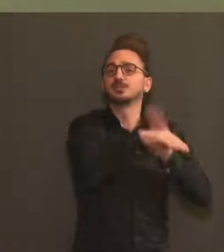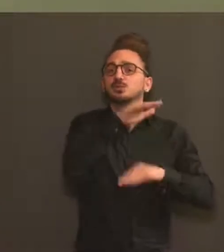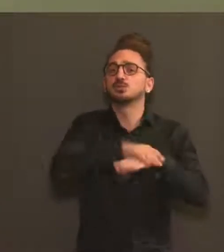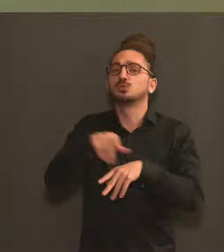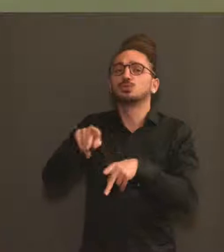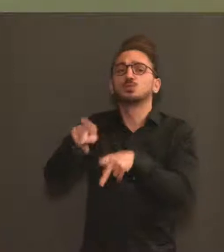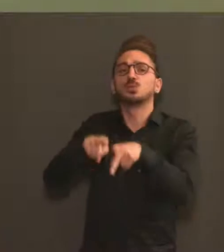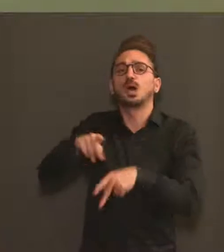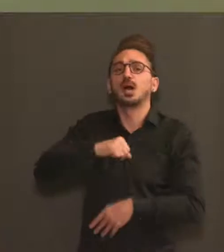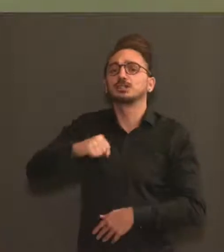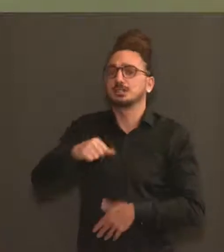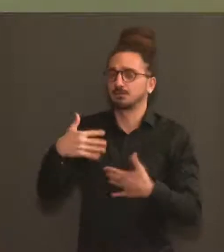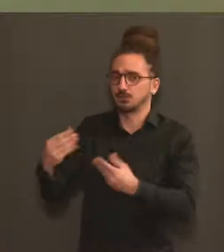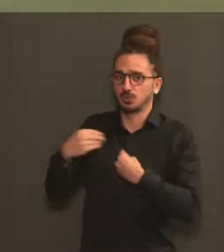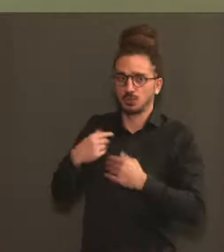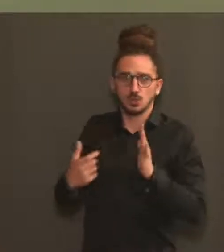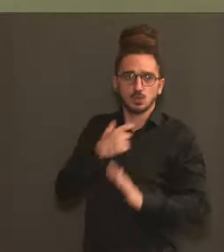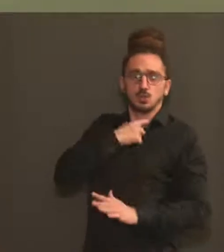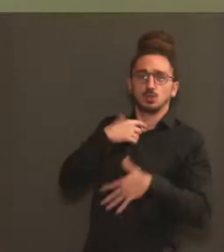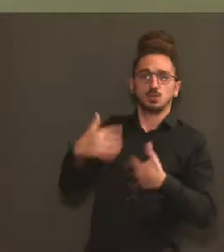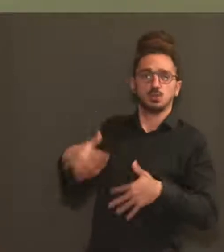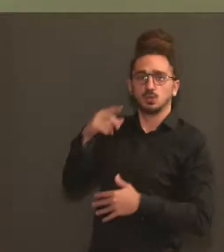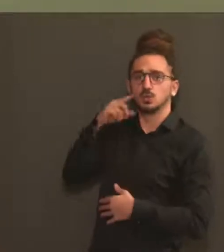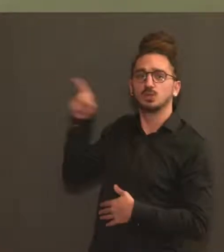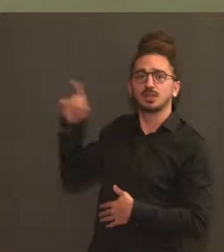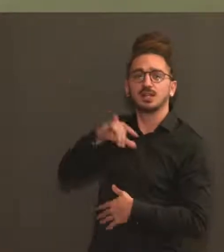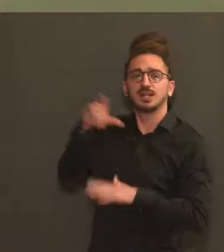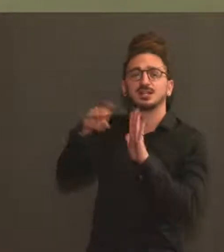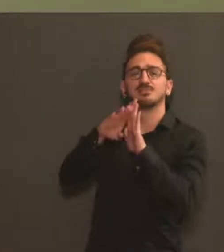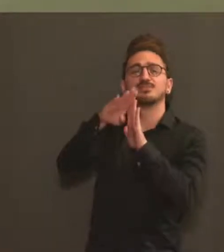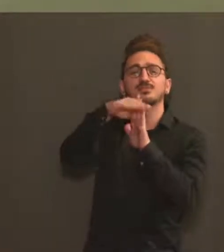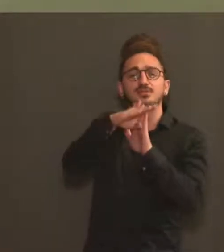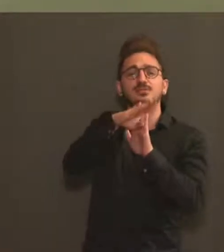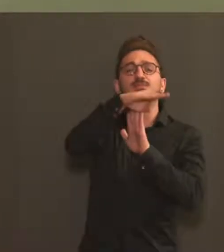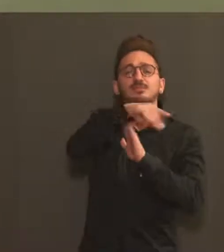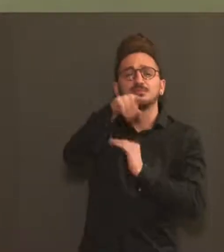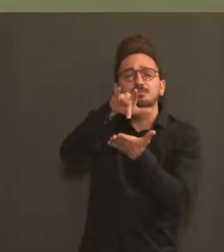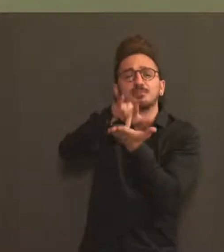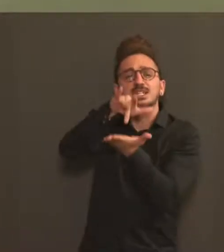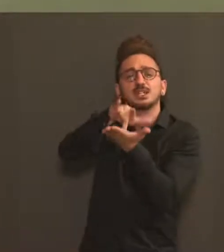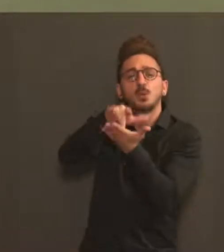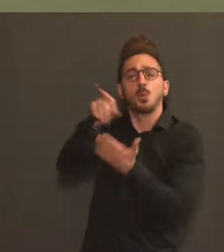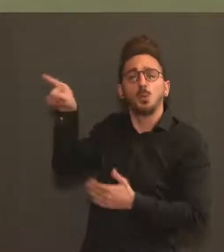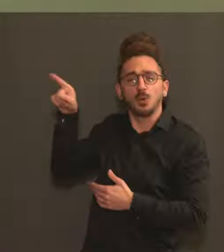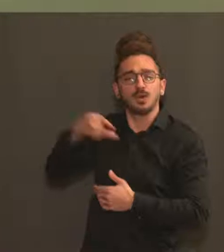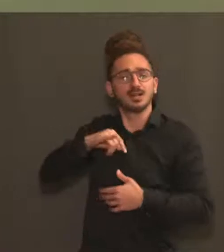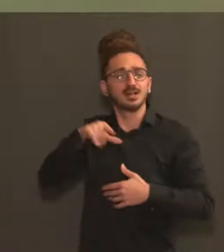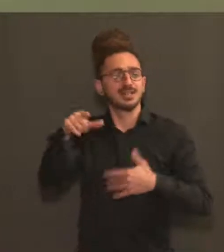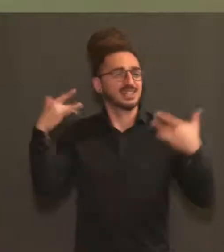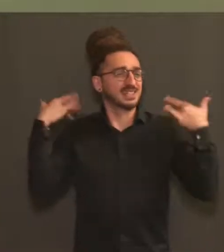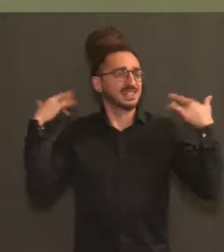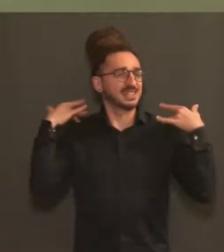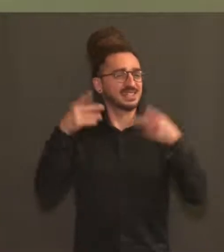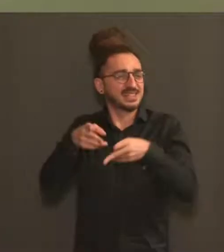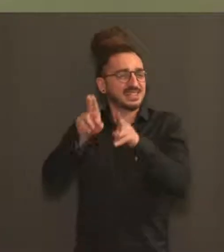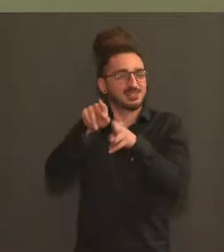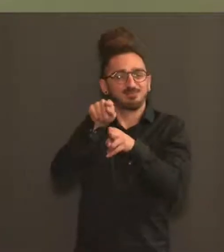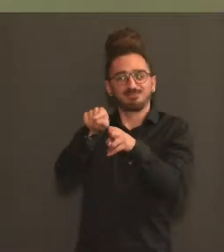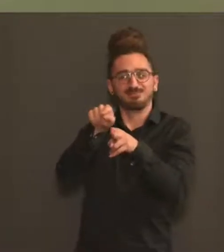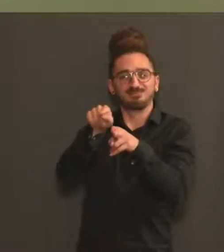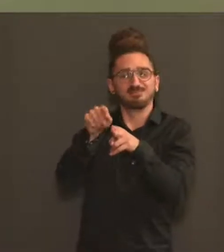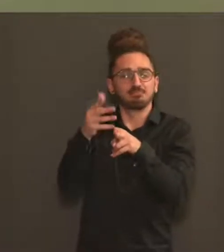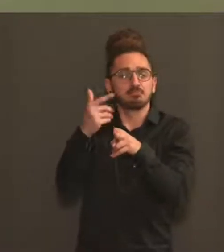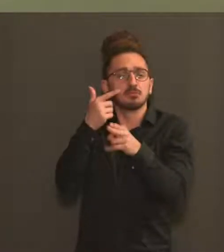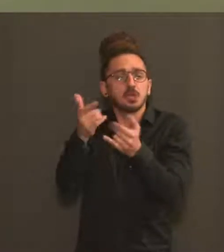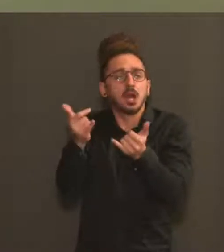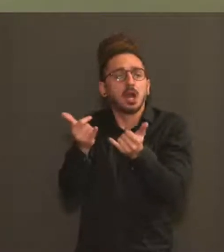trouve entre les deux grandes vagues vous montre qu'on était revenu à une occupation très faible des soins intensifs, mais qu'actuellement, ce